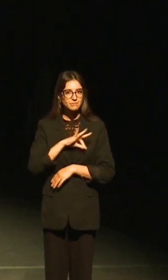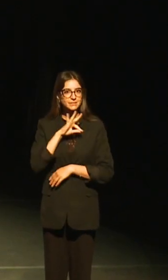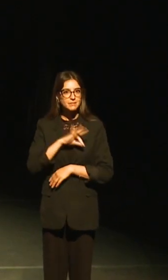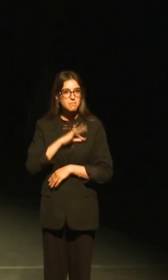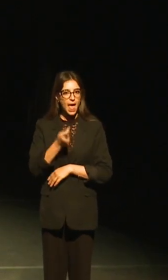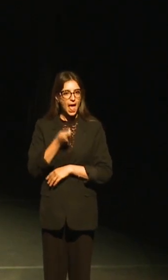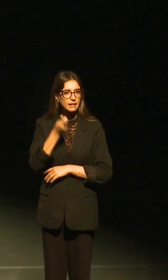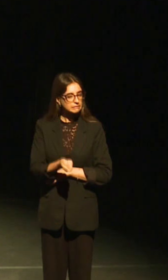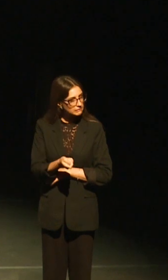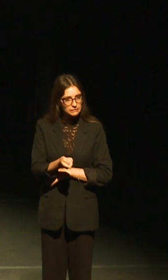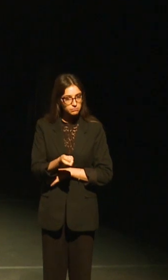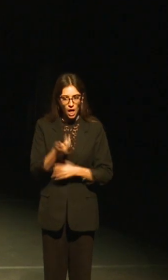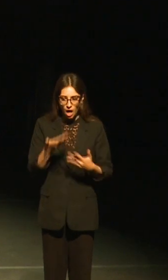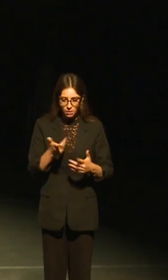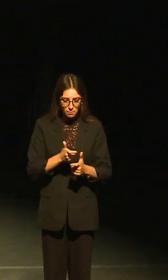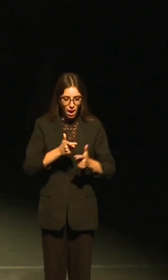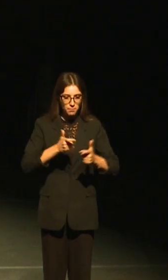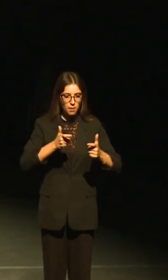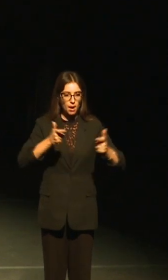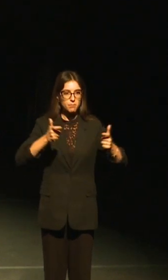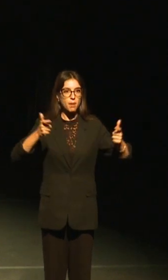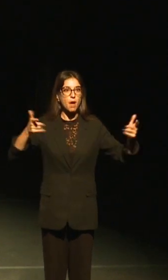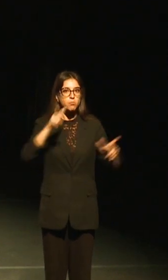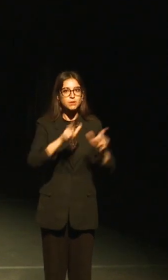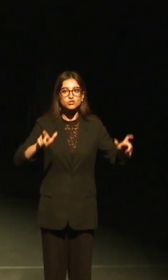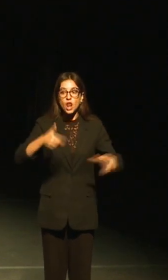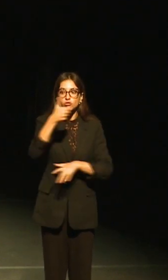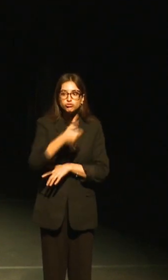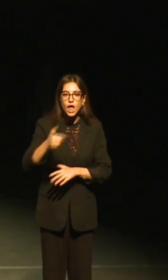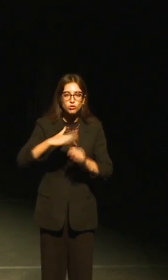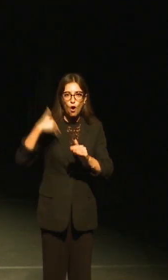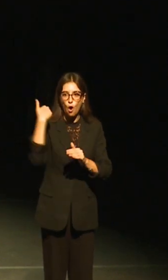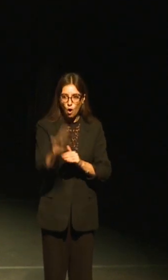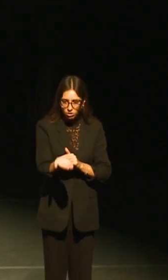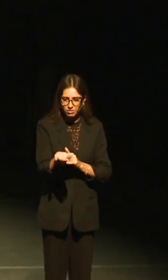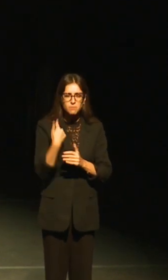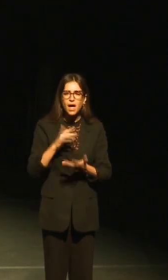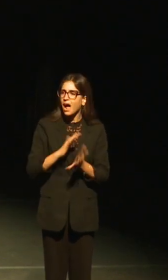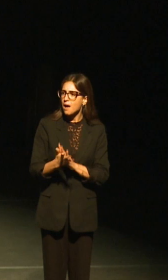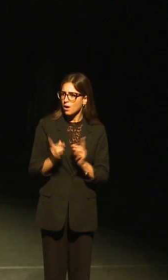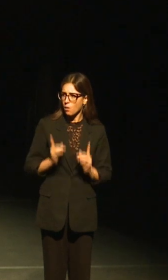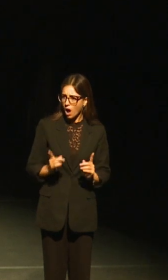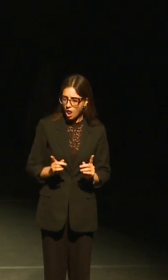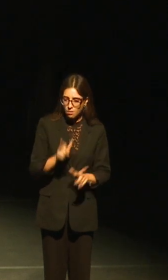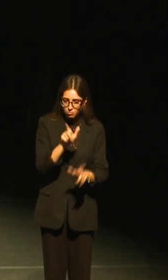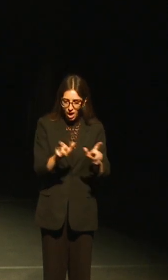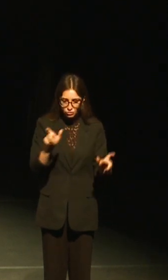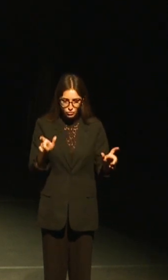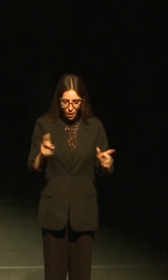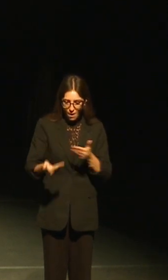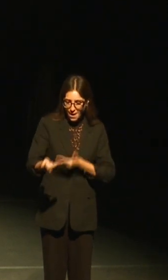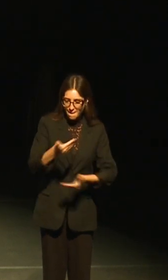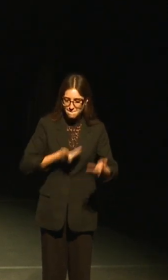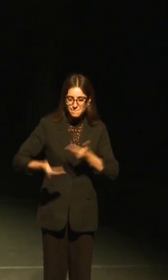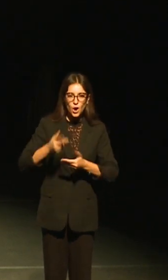Oggi siamo cento e passa sai cos'è cambiato le persone hanno contribuito nella consapevolezza dell'importanza del